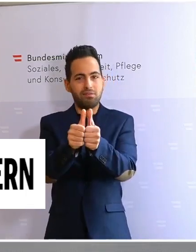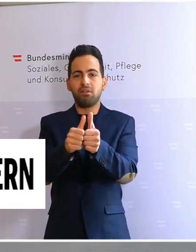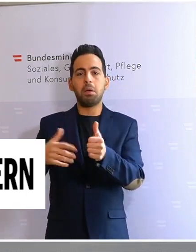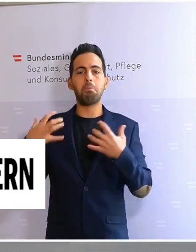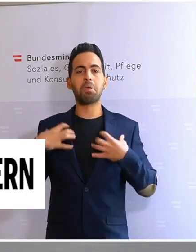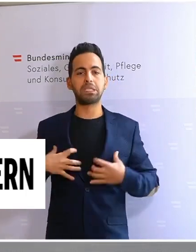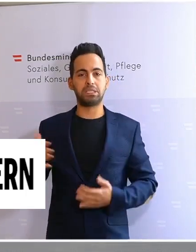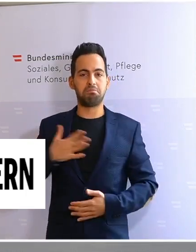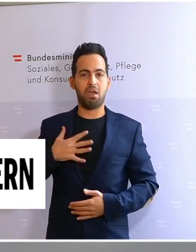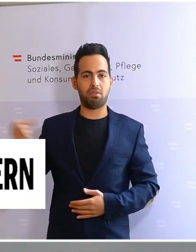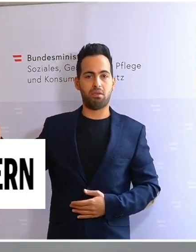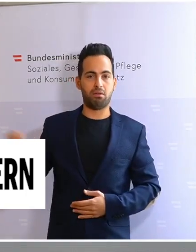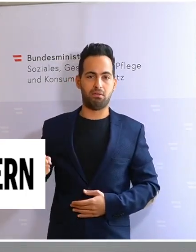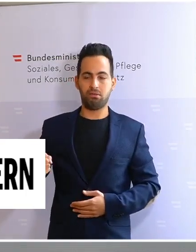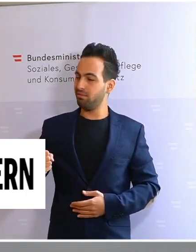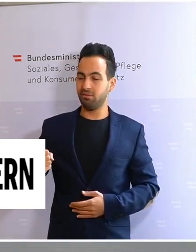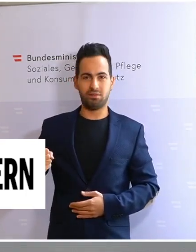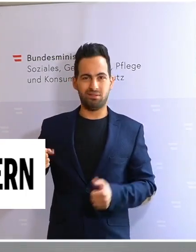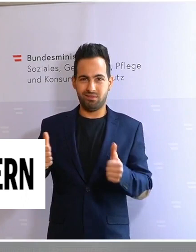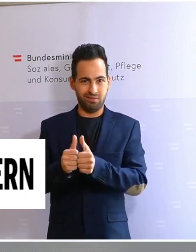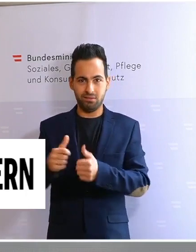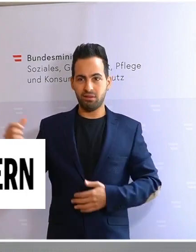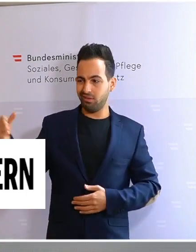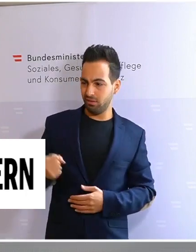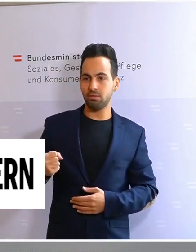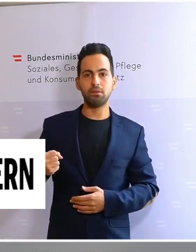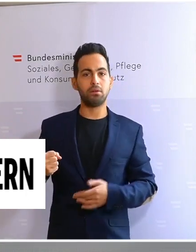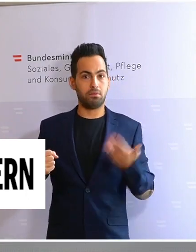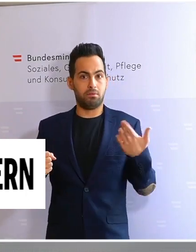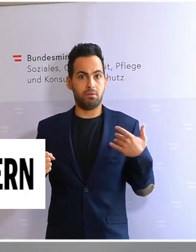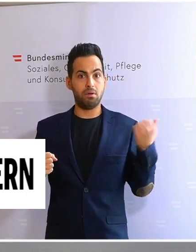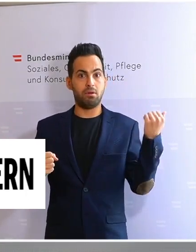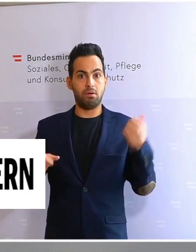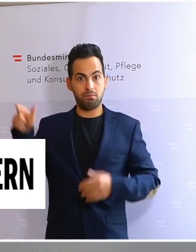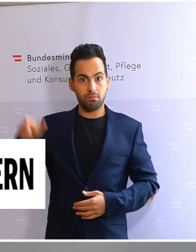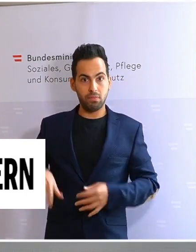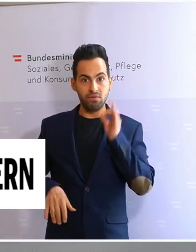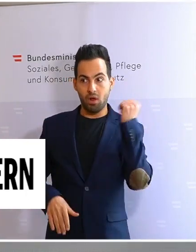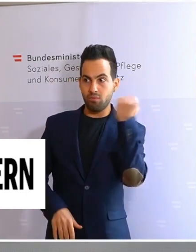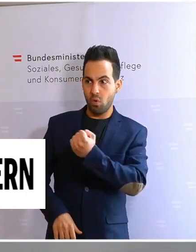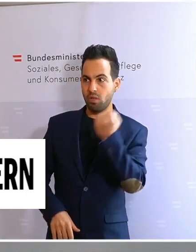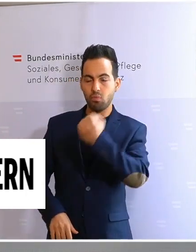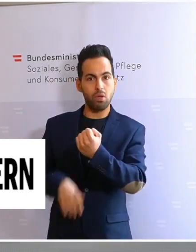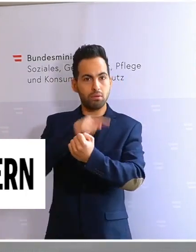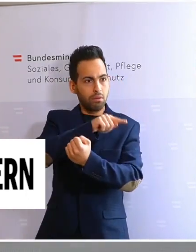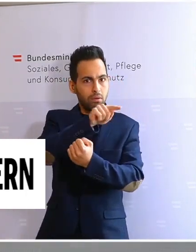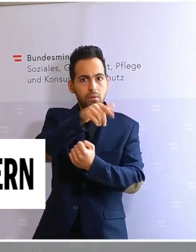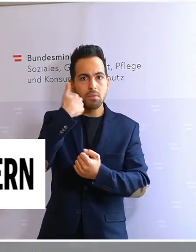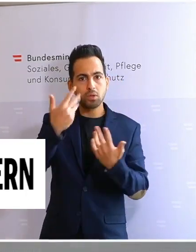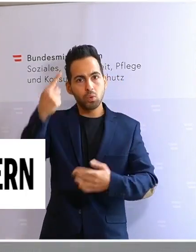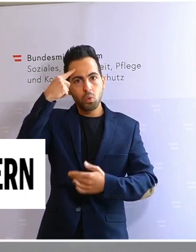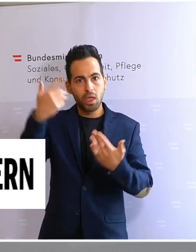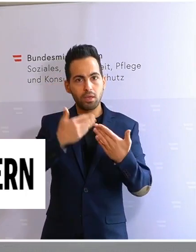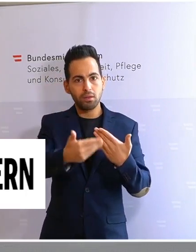Das ist das, was wir bei diesen Frauenmorden in der letzten Zeit wieder sehr stark beobachten konnten. Viele